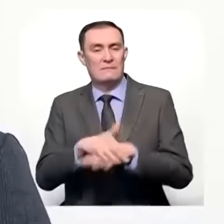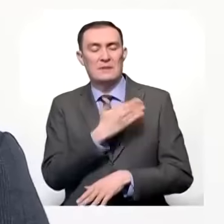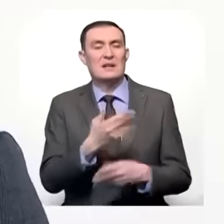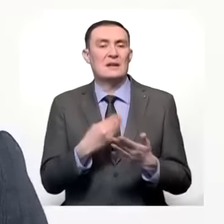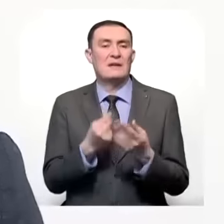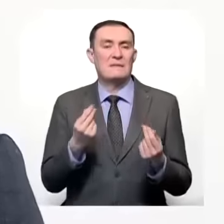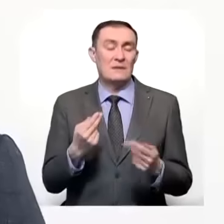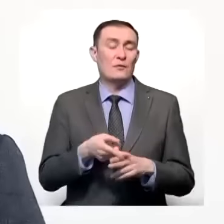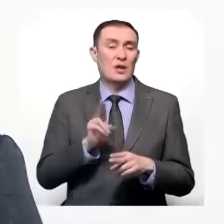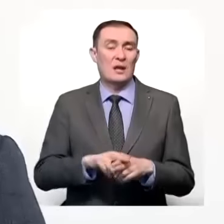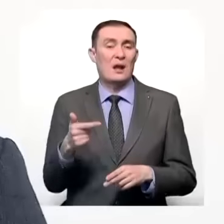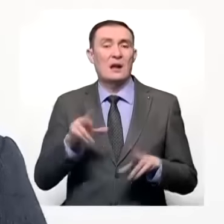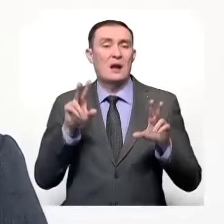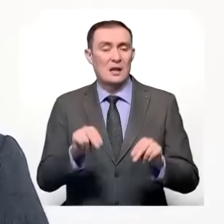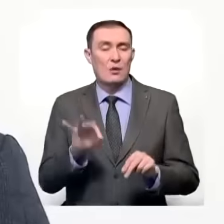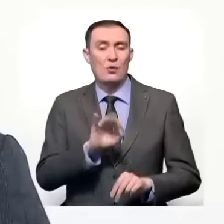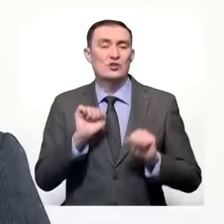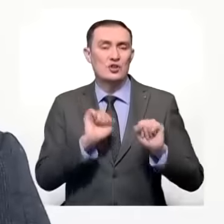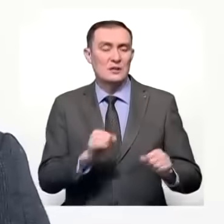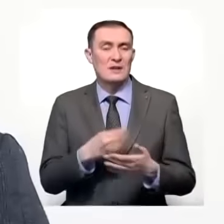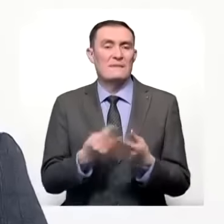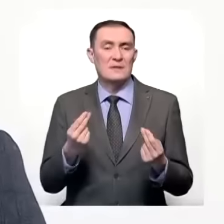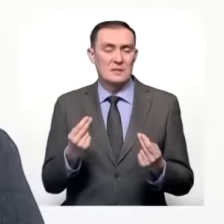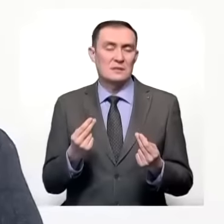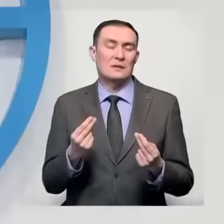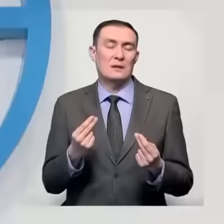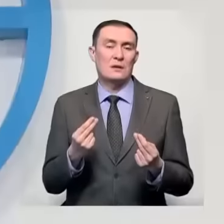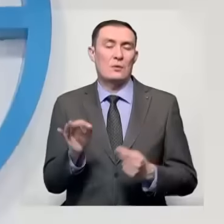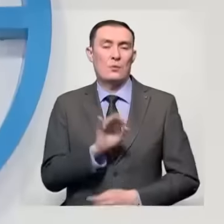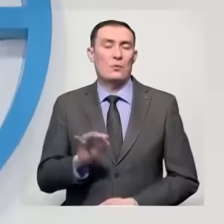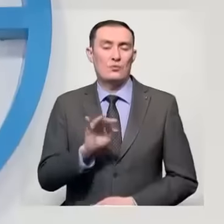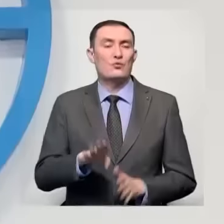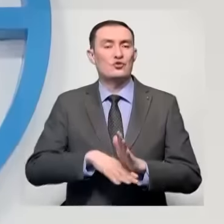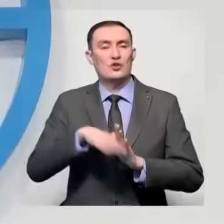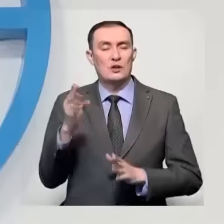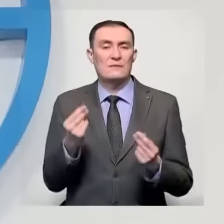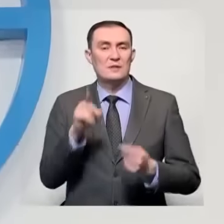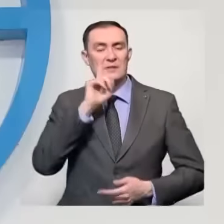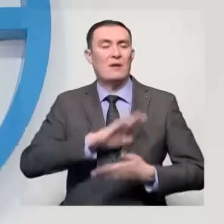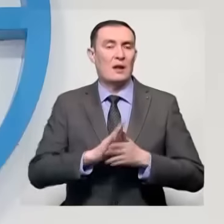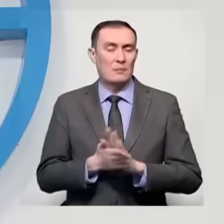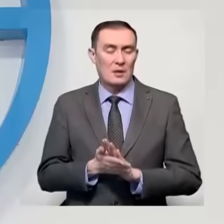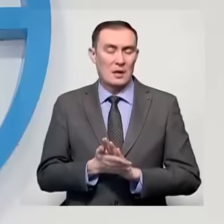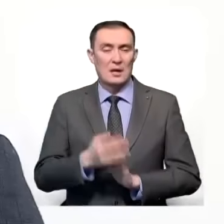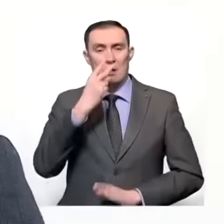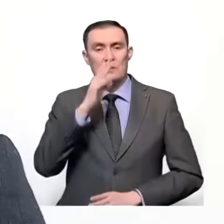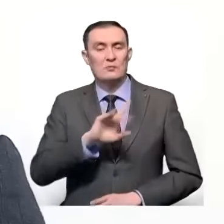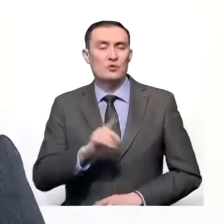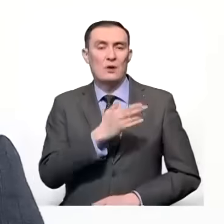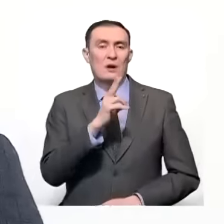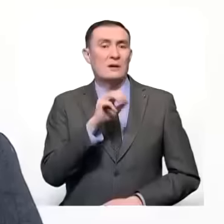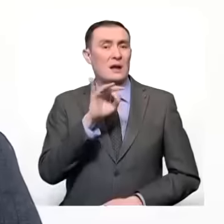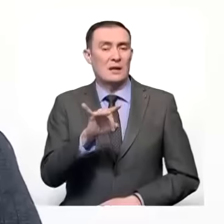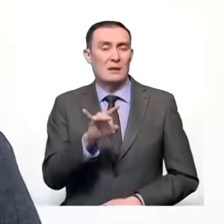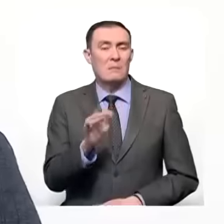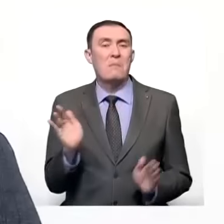же, вот эти гарантии по защите инвестиций, по улучшению инвест-климата. Несмотря на то, что Катар очень